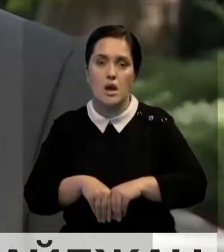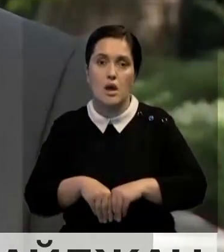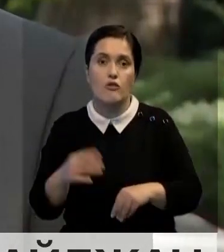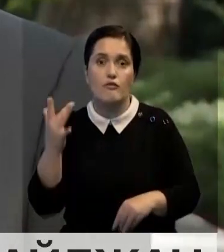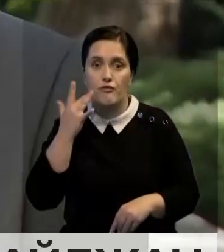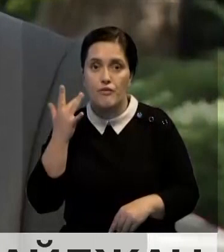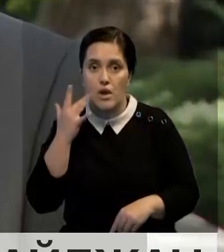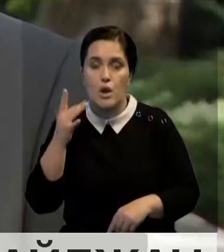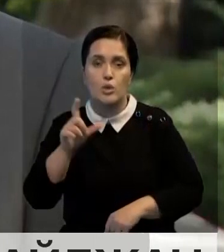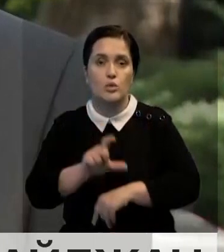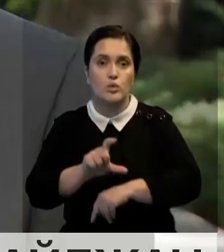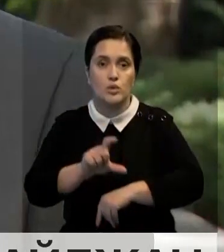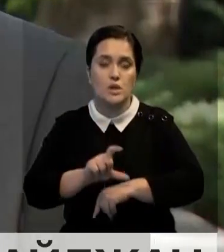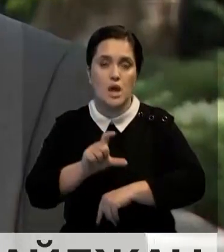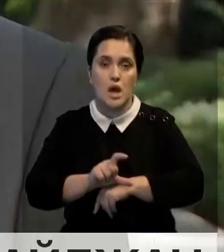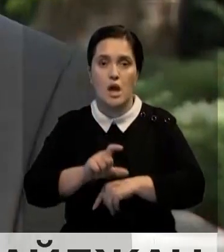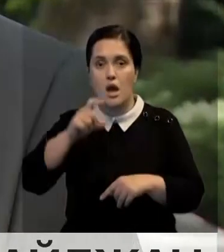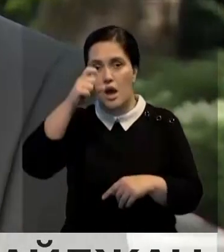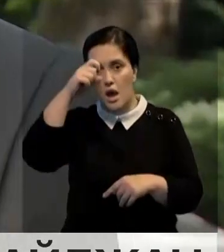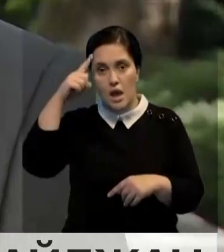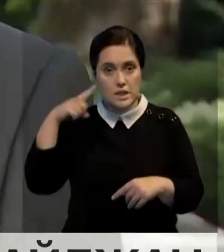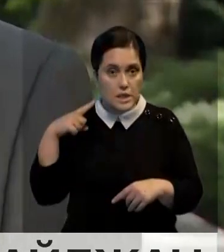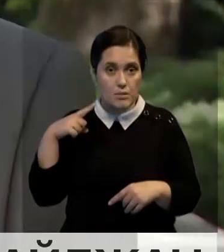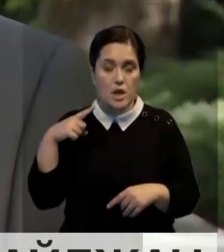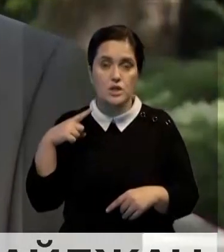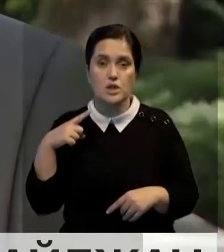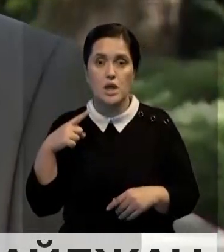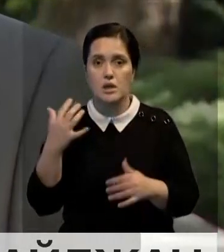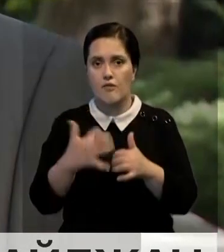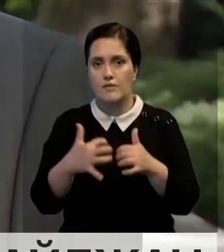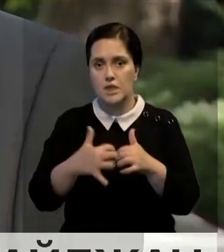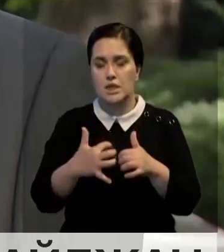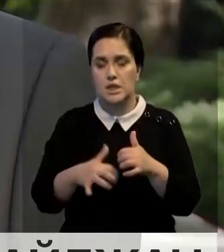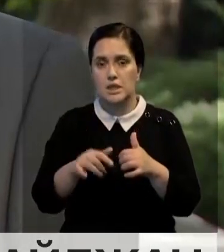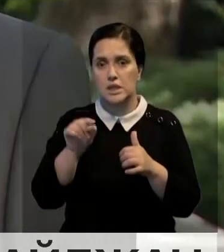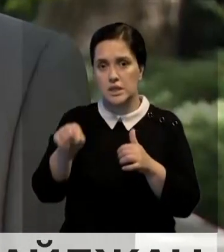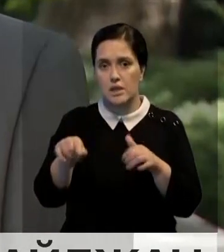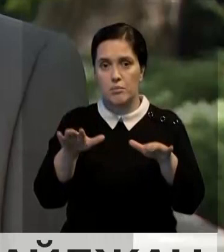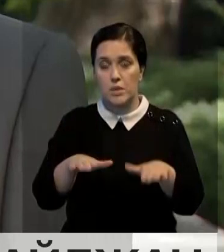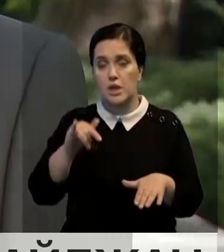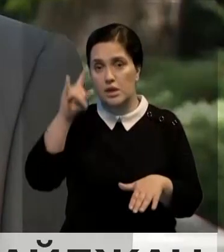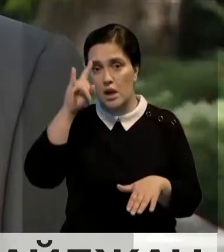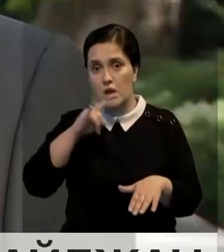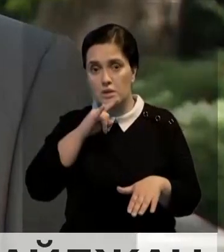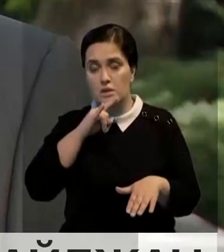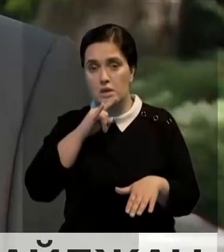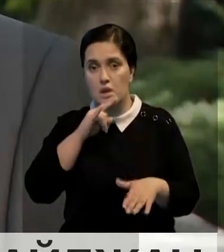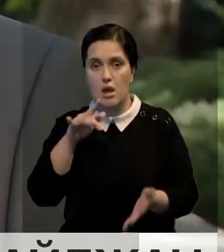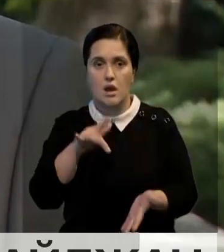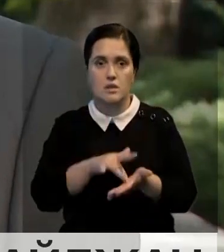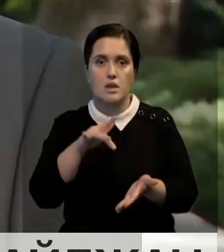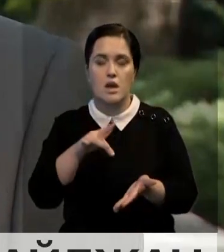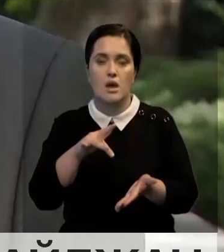всегда Турция, Азербайджан как в середине находящее государство и Казахстан, который располагался в